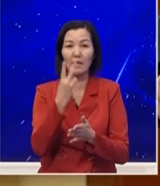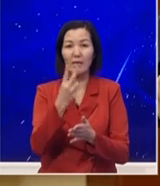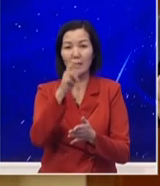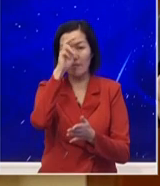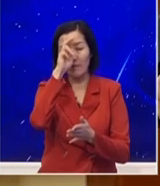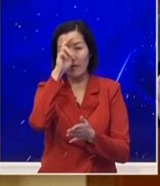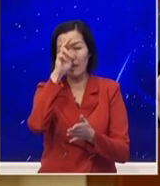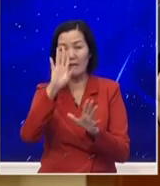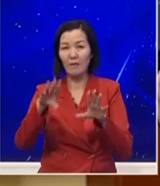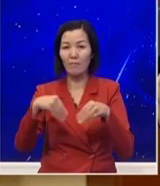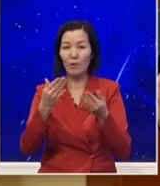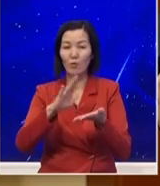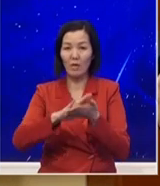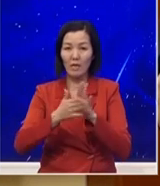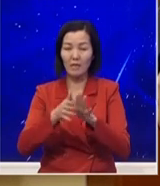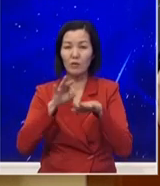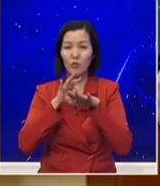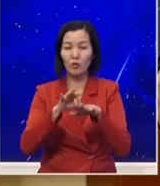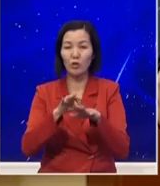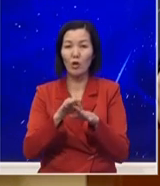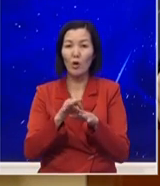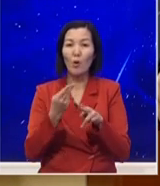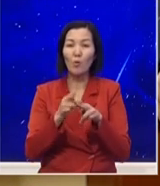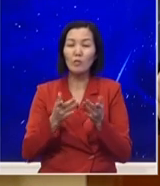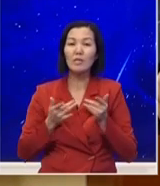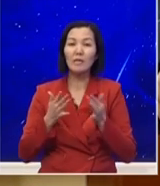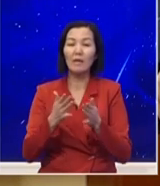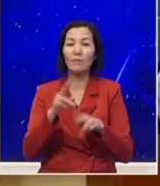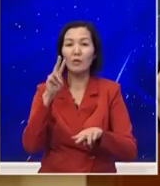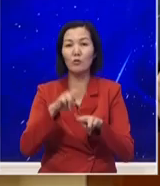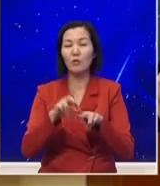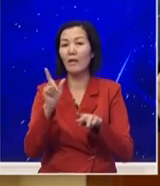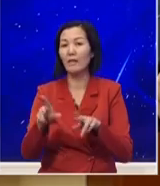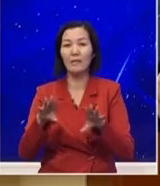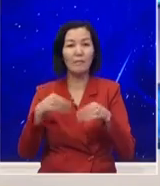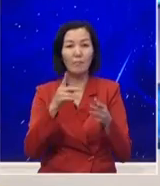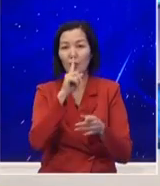өзара беруге келіссе, осы талаптар сақталмаса, сотталған адам берілмейді.